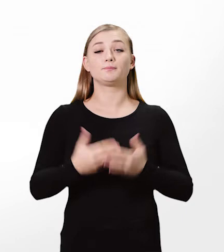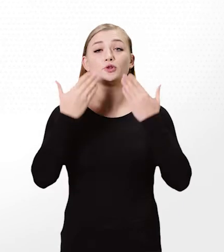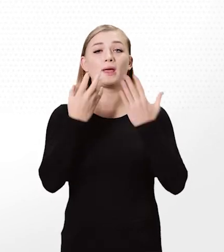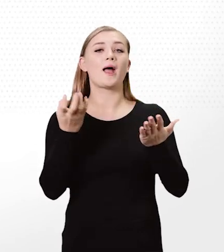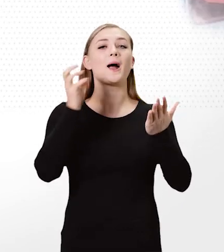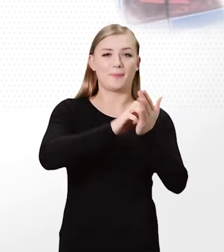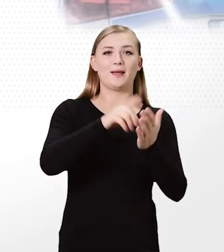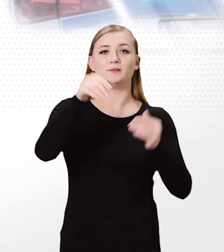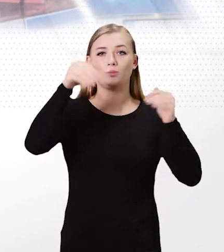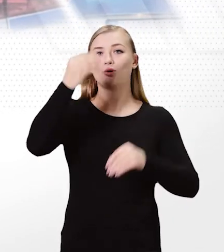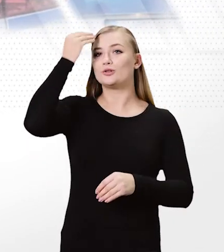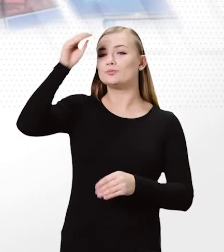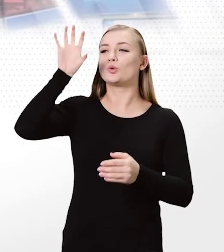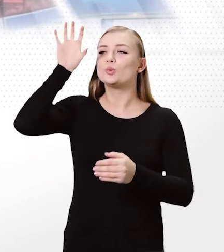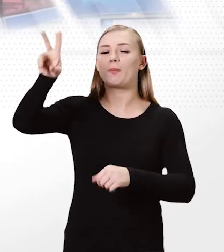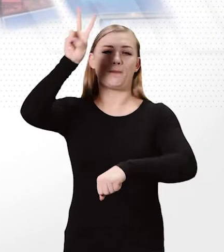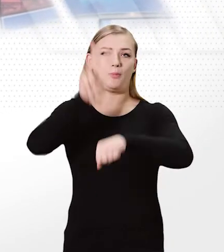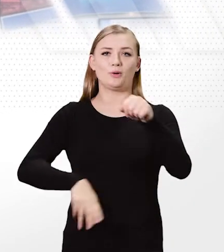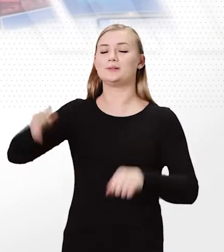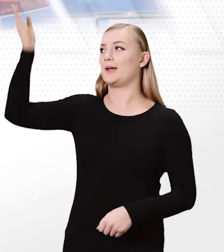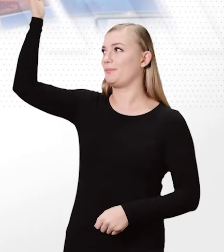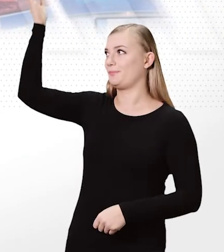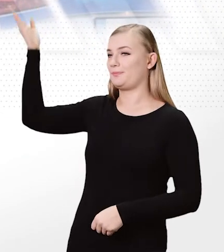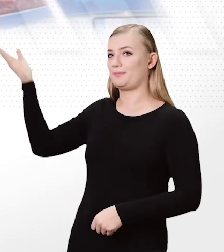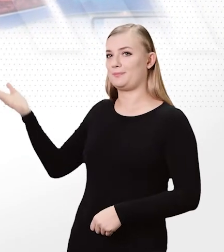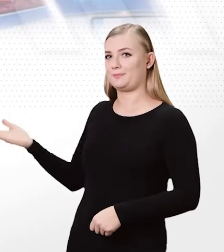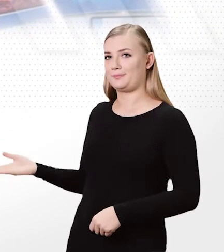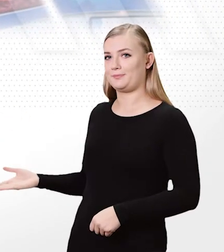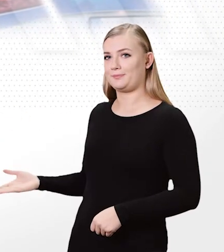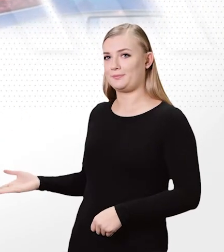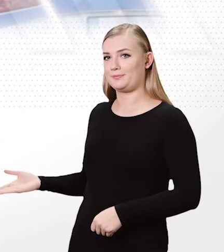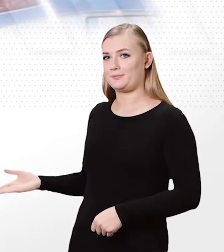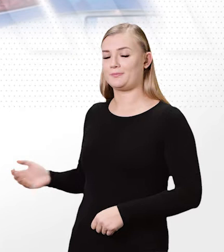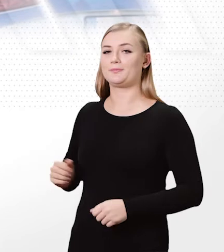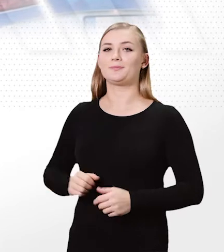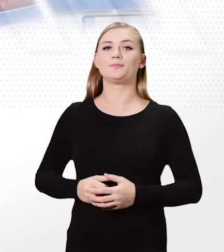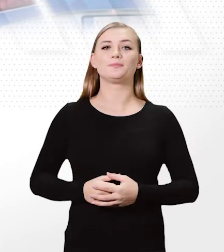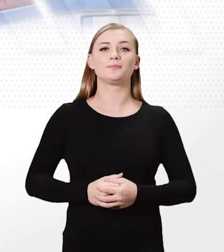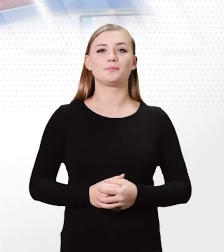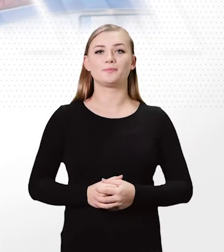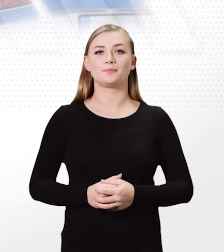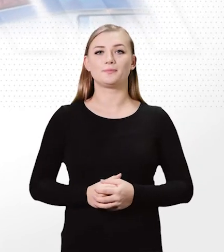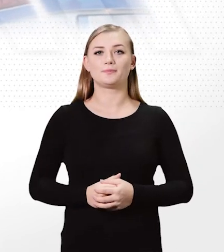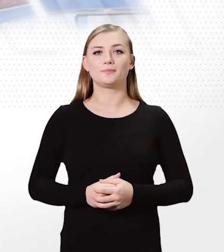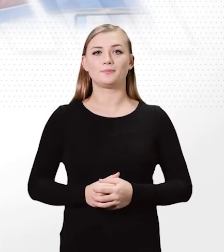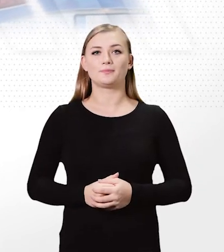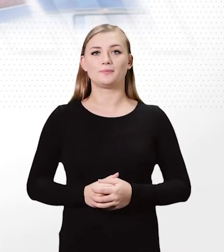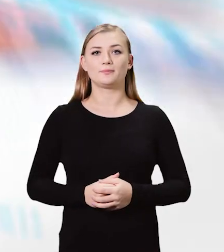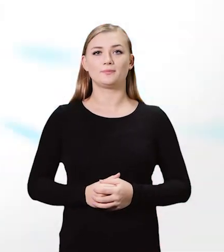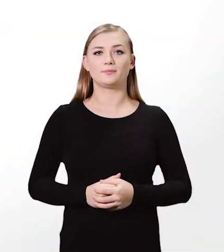Za pomocą aplikacji możesz wysłać zgłoszenia z następujących kategorii właściwych dla policji.